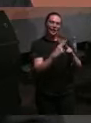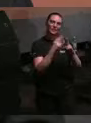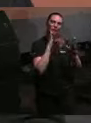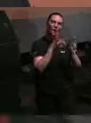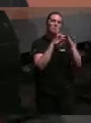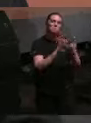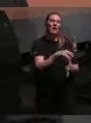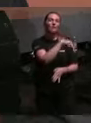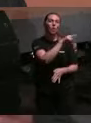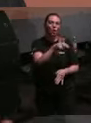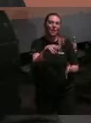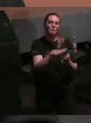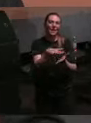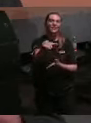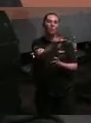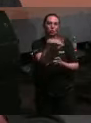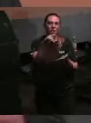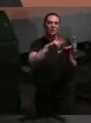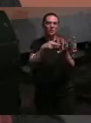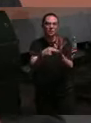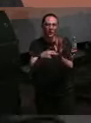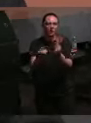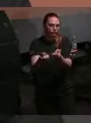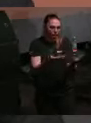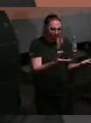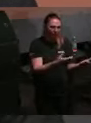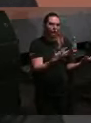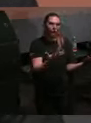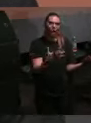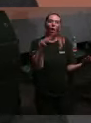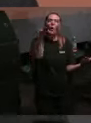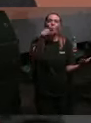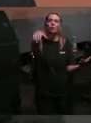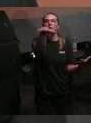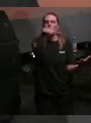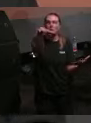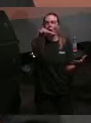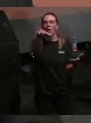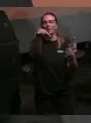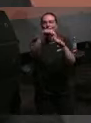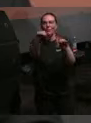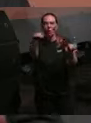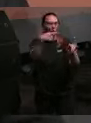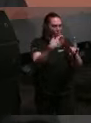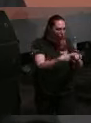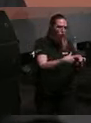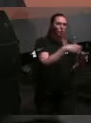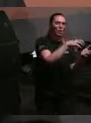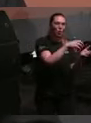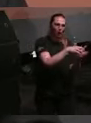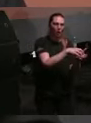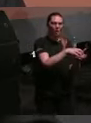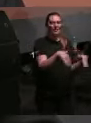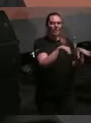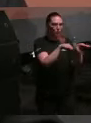vi har nasjonale strategier som legger føringer for hva vi skal oppnå på nasjonalt nivå, og der de lokale demokratier kan vurdere hva de